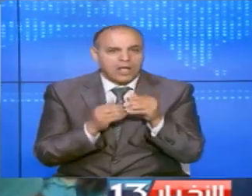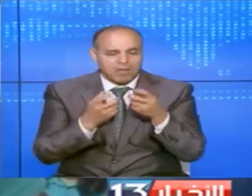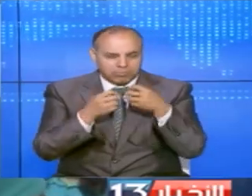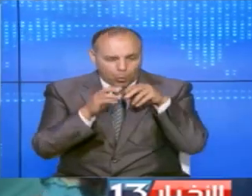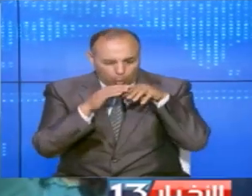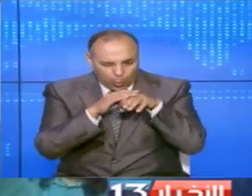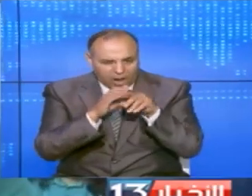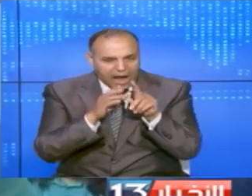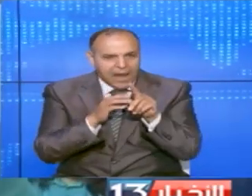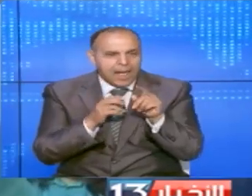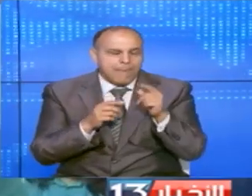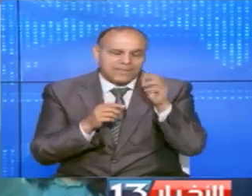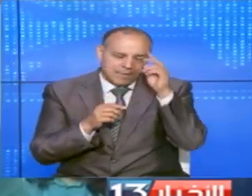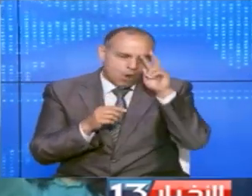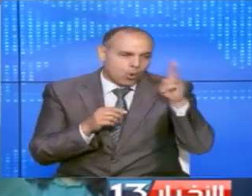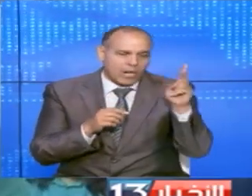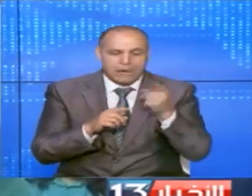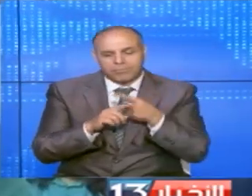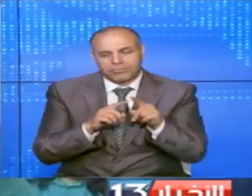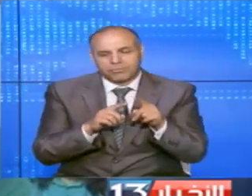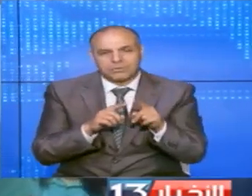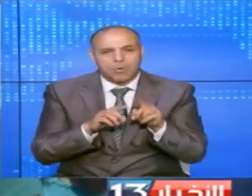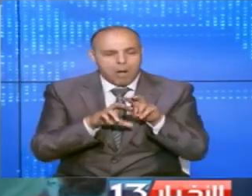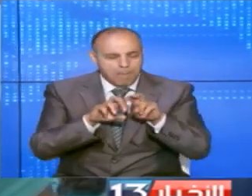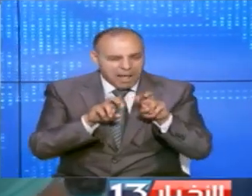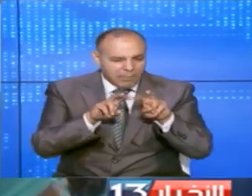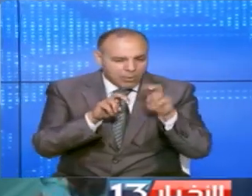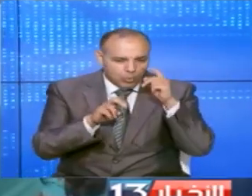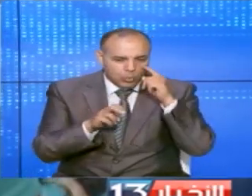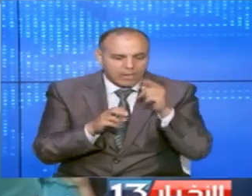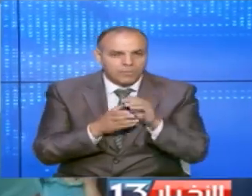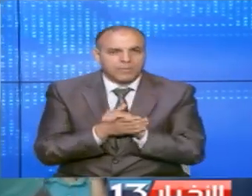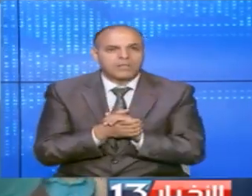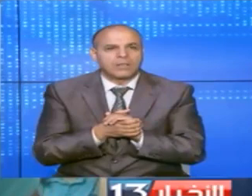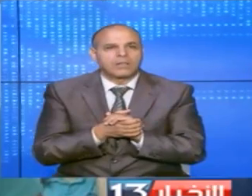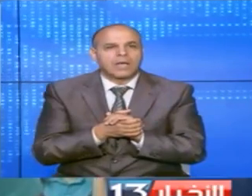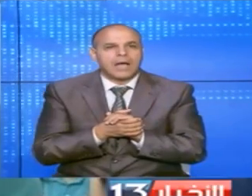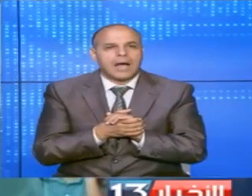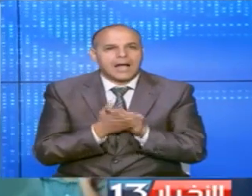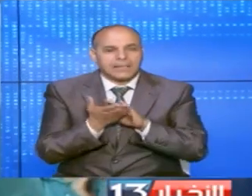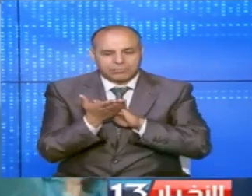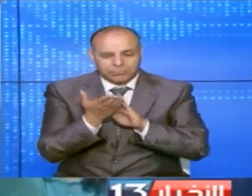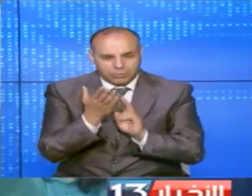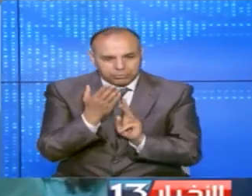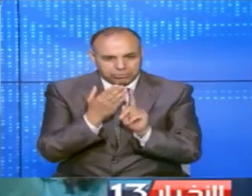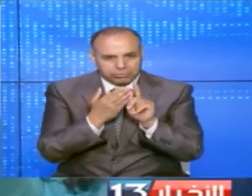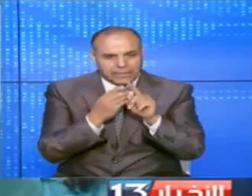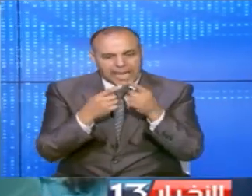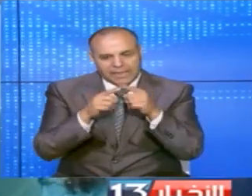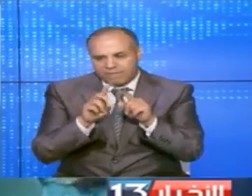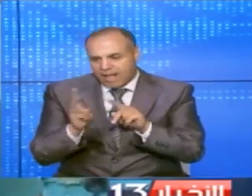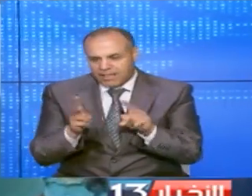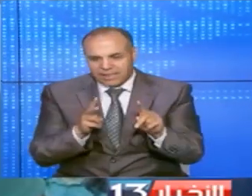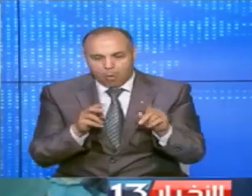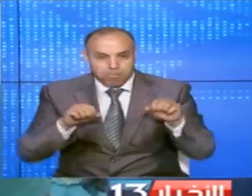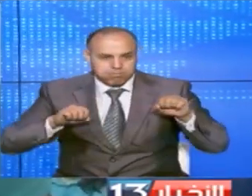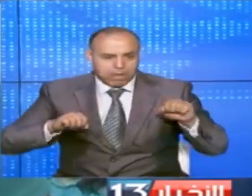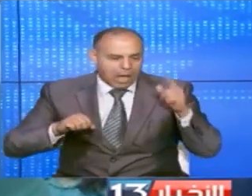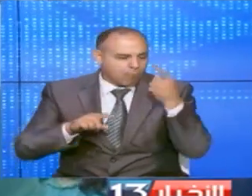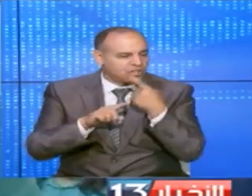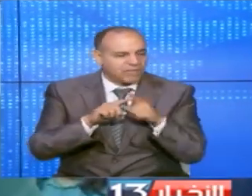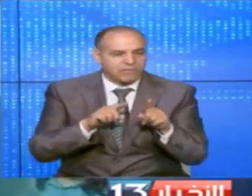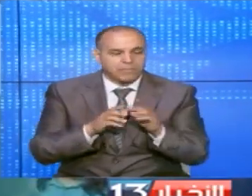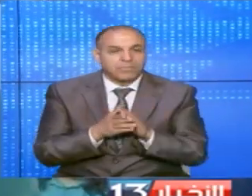حاجات مشكله الاخرين وبعض البحث وشفنا حتى الدراسه اللي تطلع يختلفوا عن اسلحه ضخمه الراس